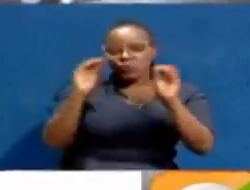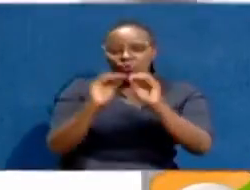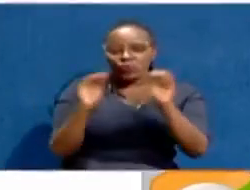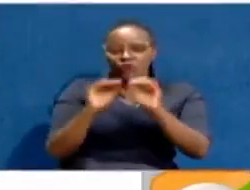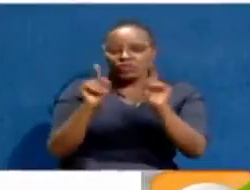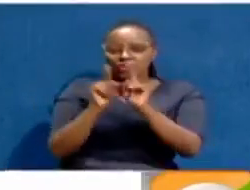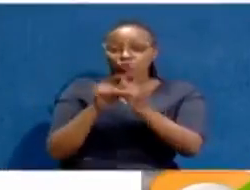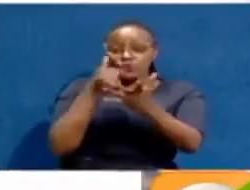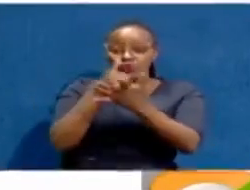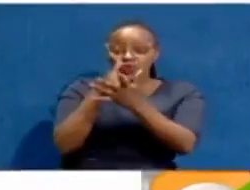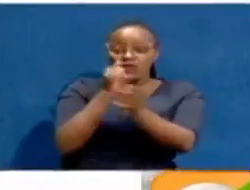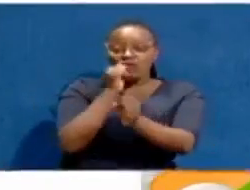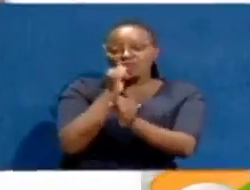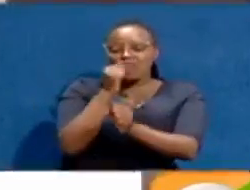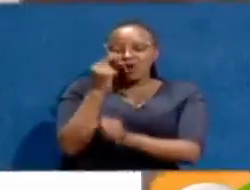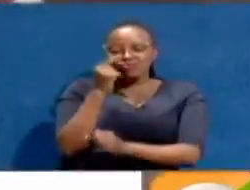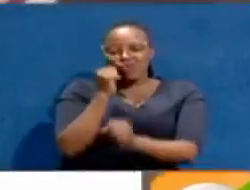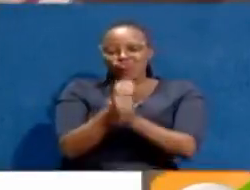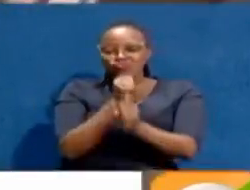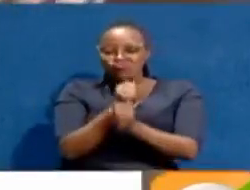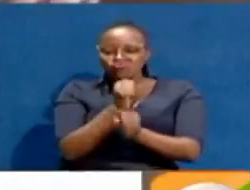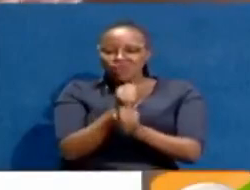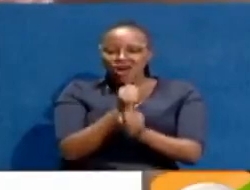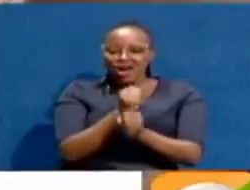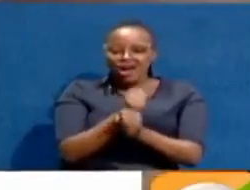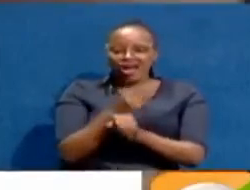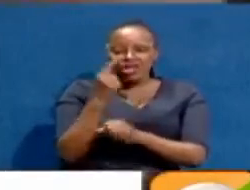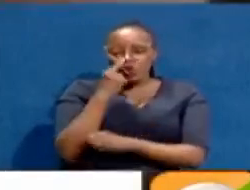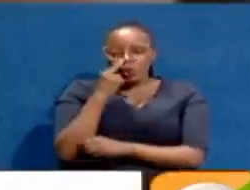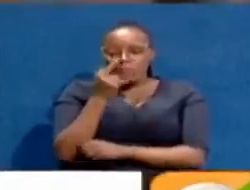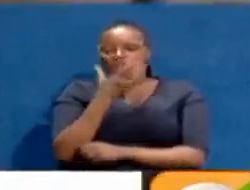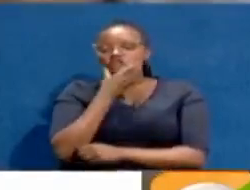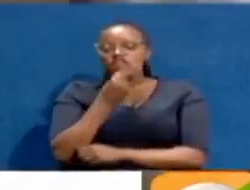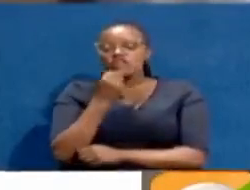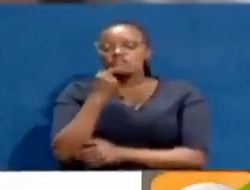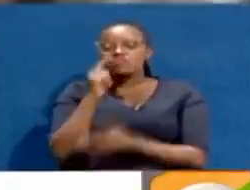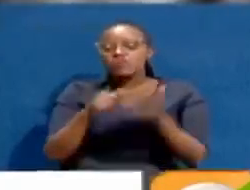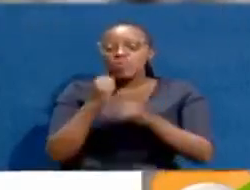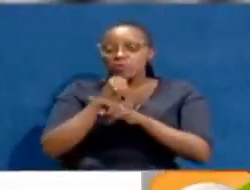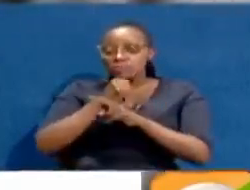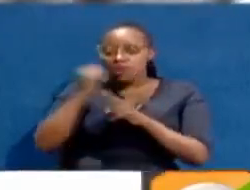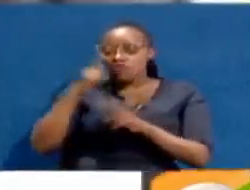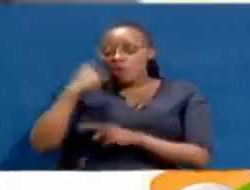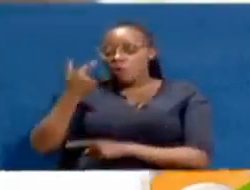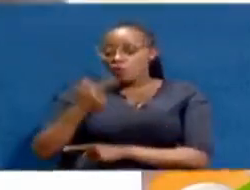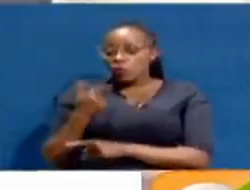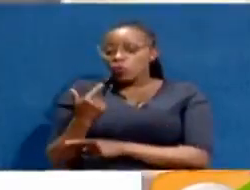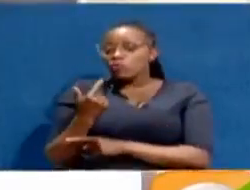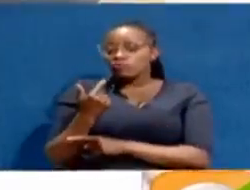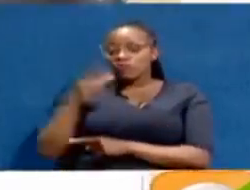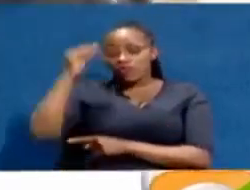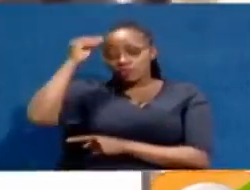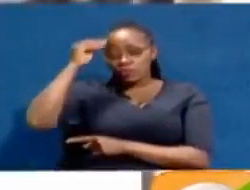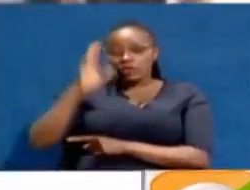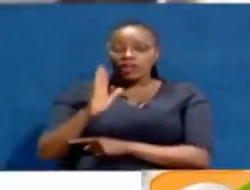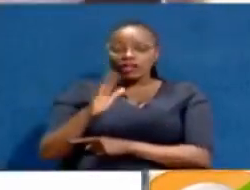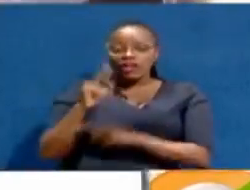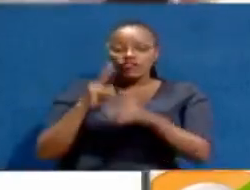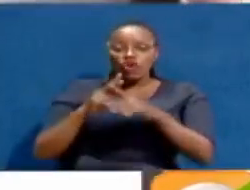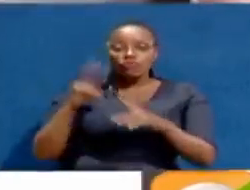kutokana na kujihusisha na kazi za nyumbani. Babake anatueleza aliyemtunga mimba ni mwanafunzi mwenzake wa kidato cha